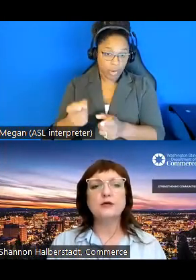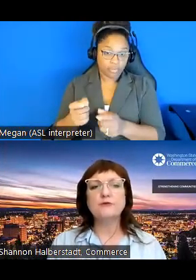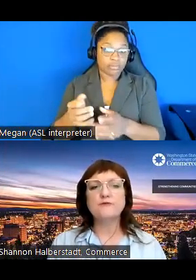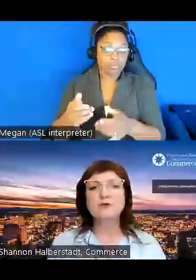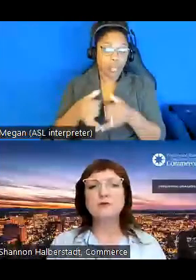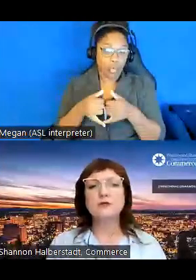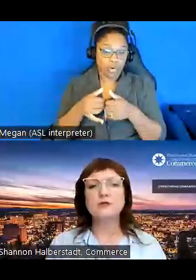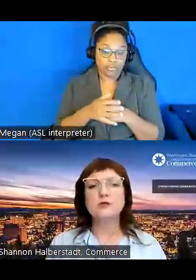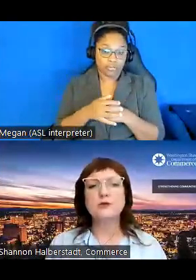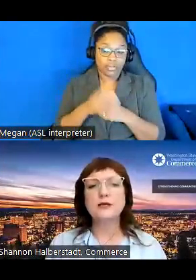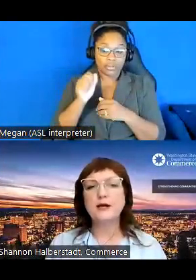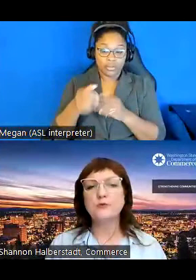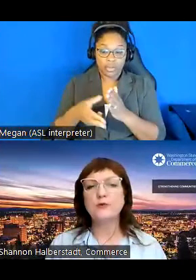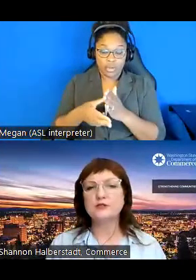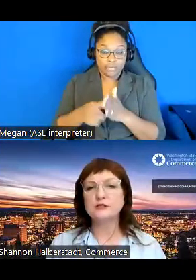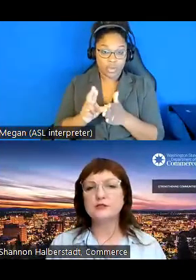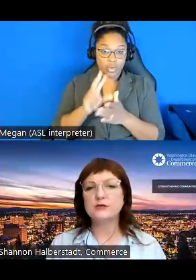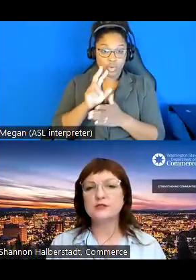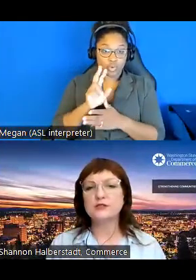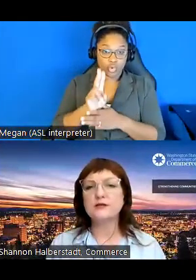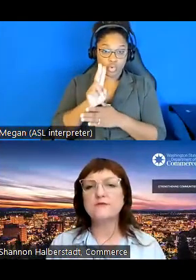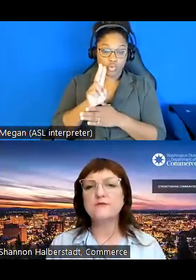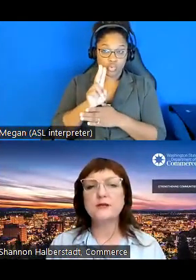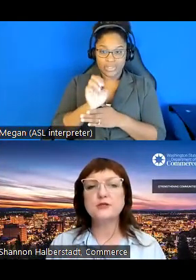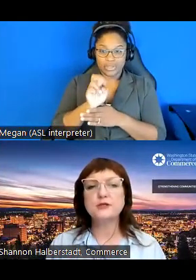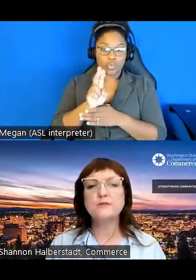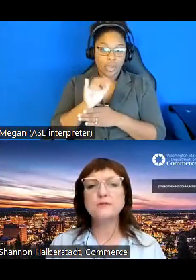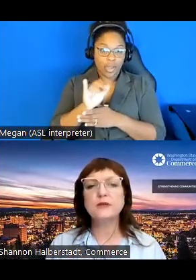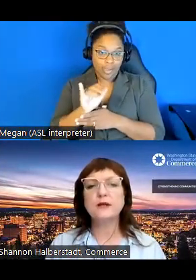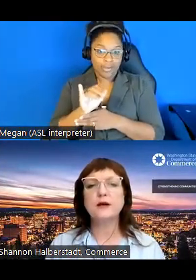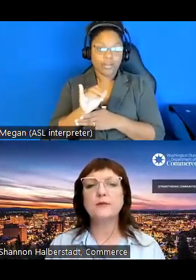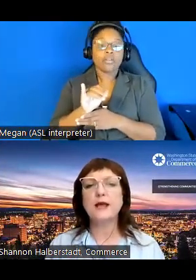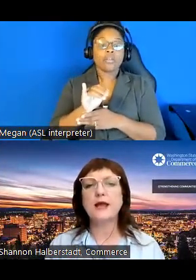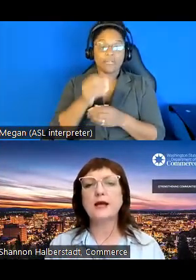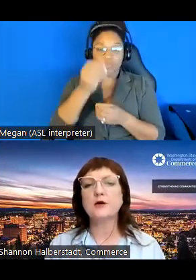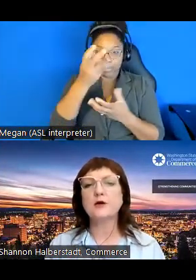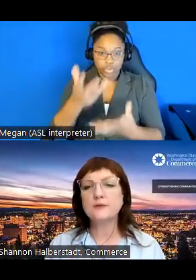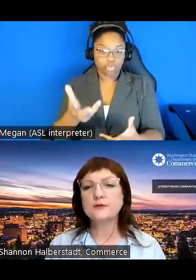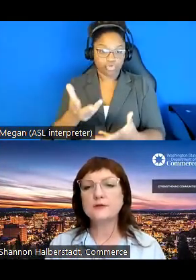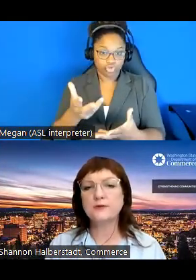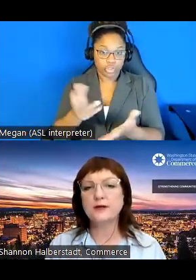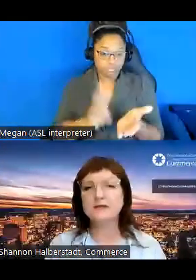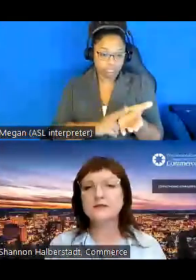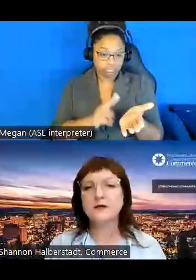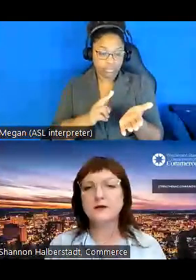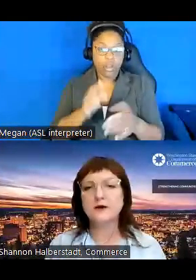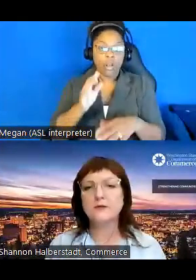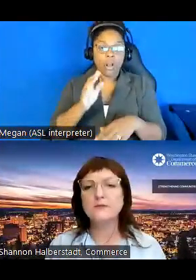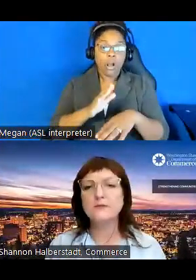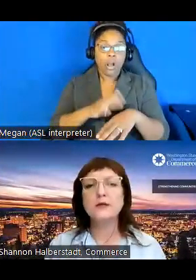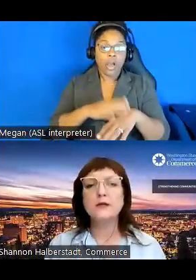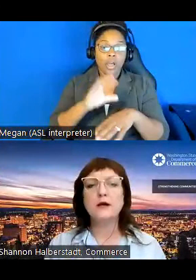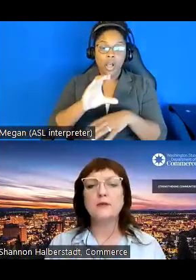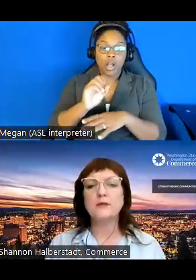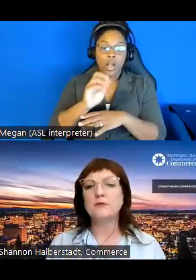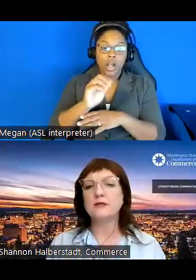이 자금을 받기 위해서 UIN 번호 반드시 필요합니다. 그